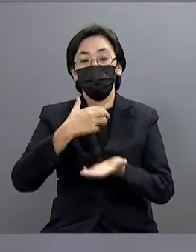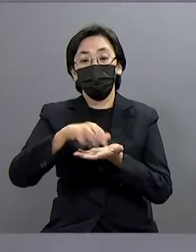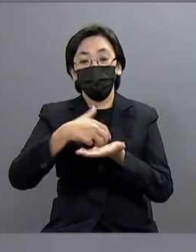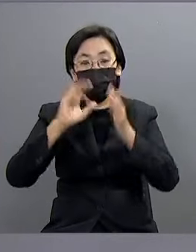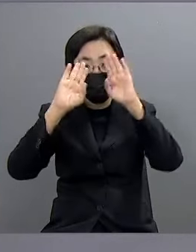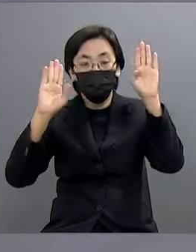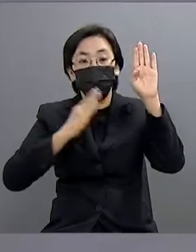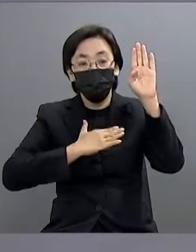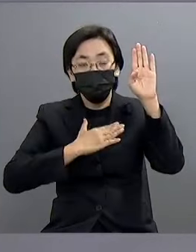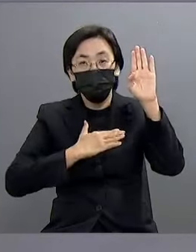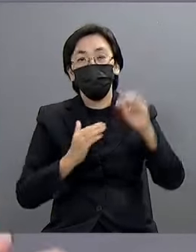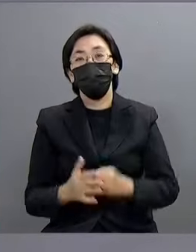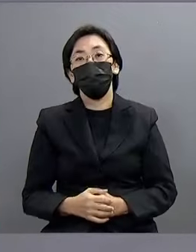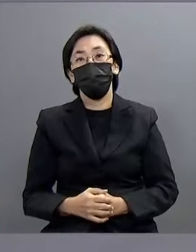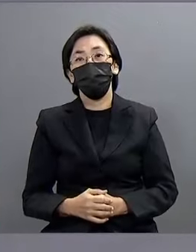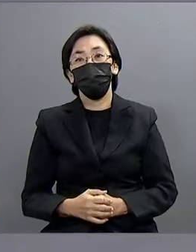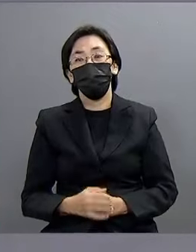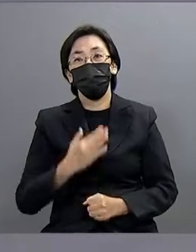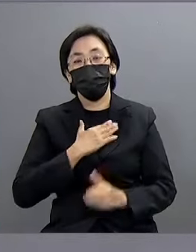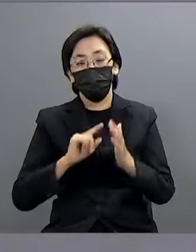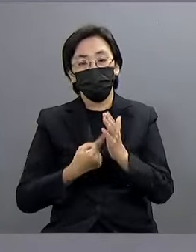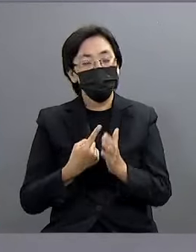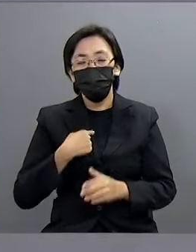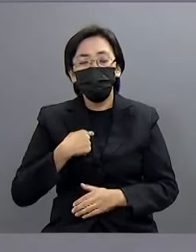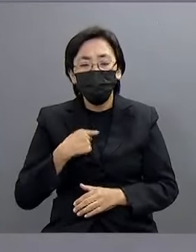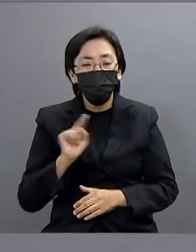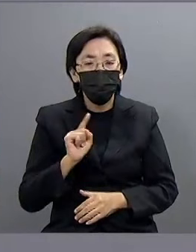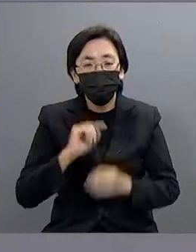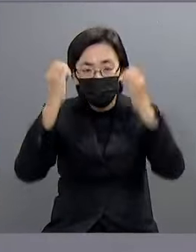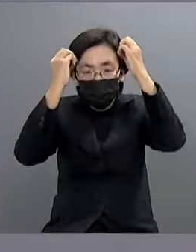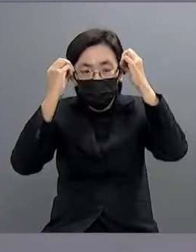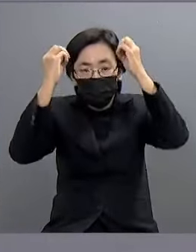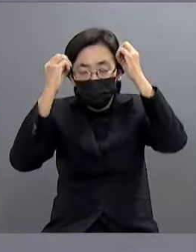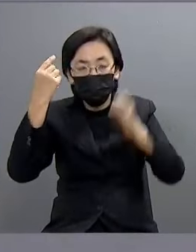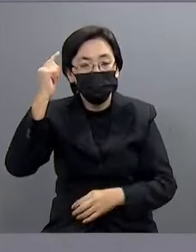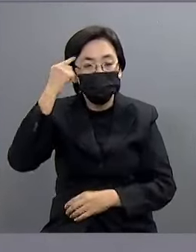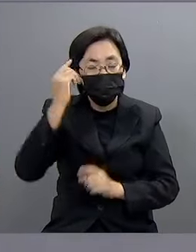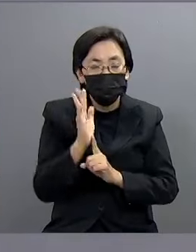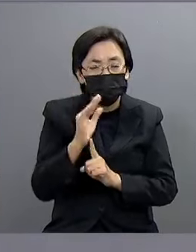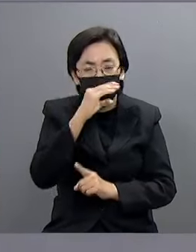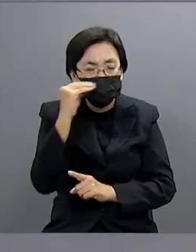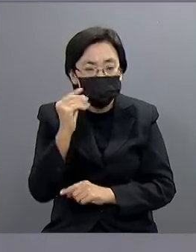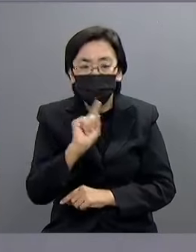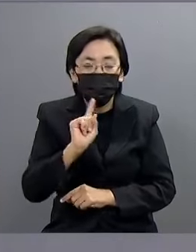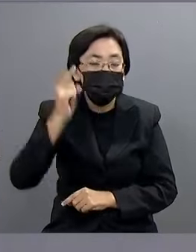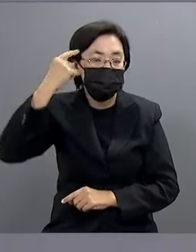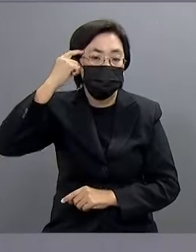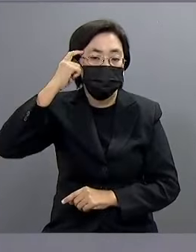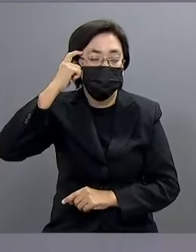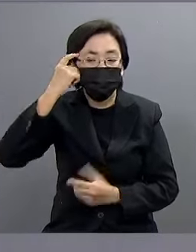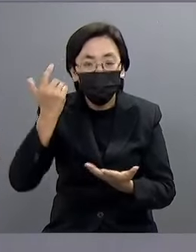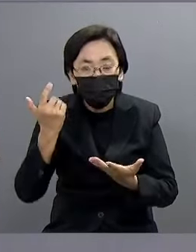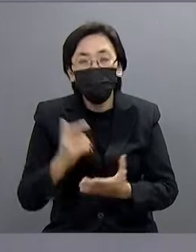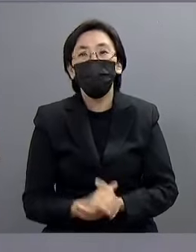ะก็คือเบสเริ่มจากที่เราไม่รู้อะไรเลยเริ่มจากที่เราไม่รู้จักด้วยซ้ำว่าเทียนหอมเขามีแบบนี้ด้วยซ้ำอะไรอย่างเงี้ยค่ะ